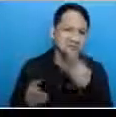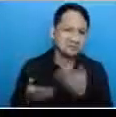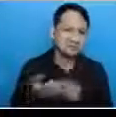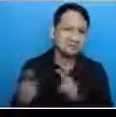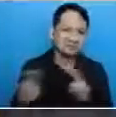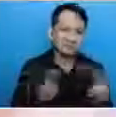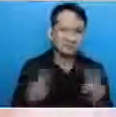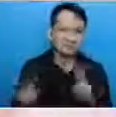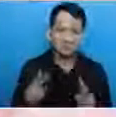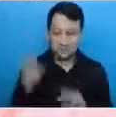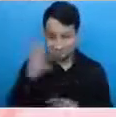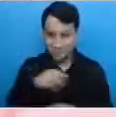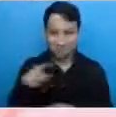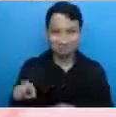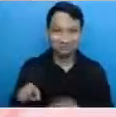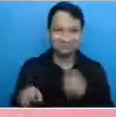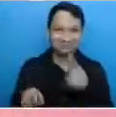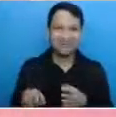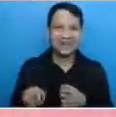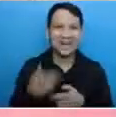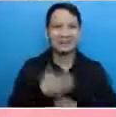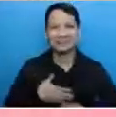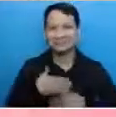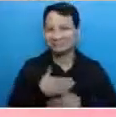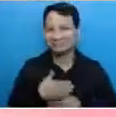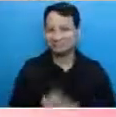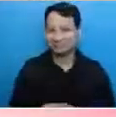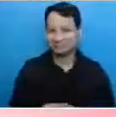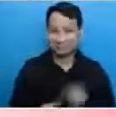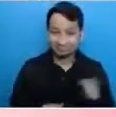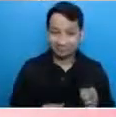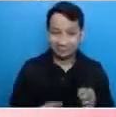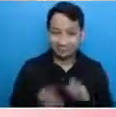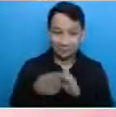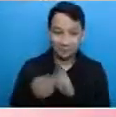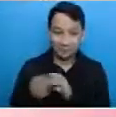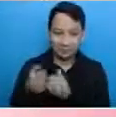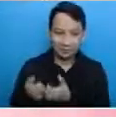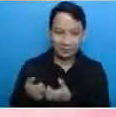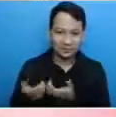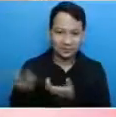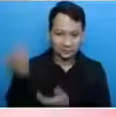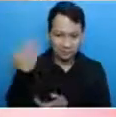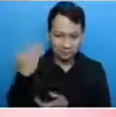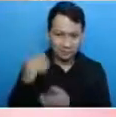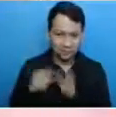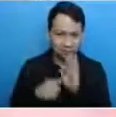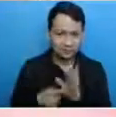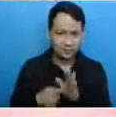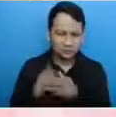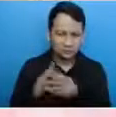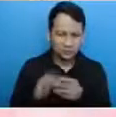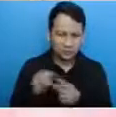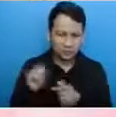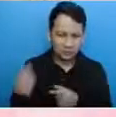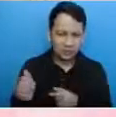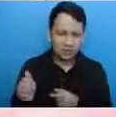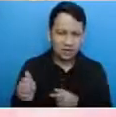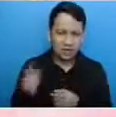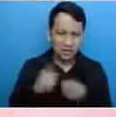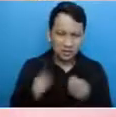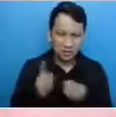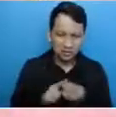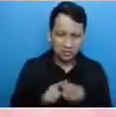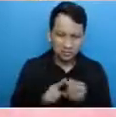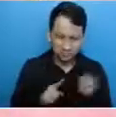parehas, hanggang sa kami po yung nagkapalagayan po ang loob. Yun po, nagkapalagayan po kami ng loob. Tapos yun, hanggang sa nag-withdrawal